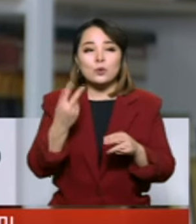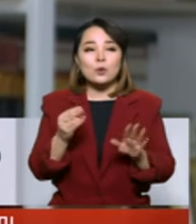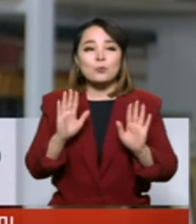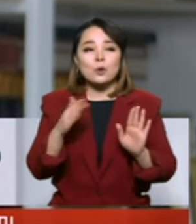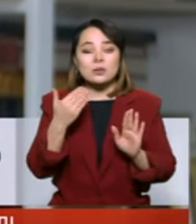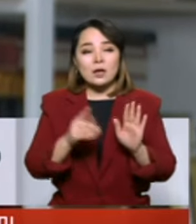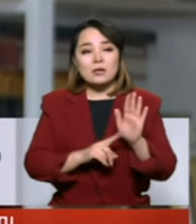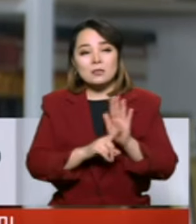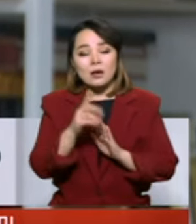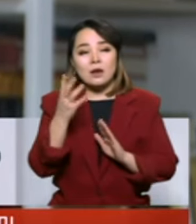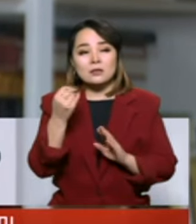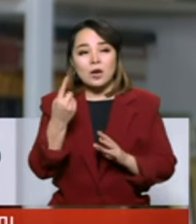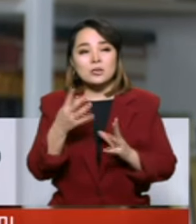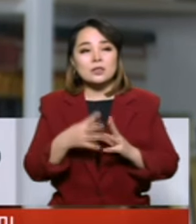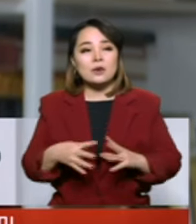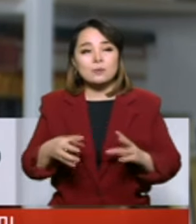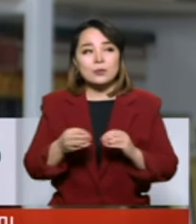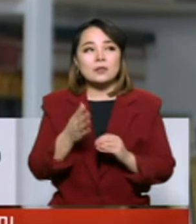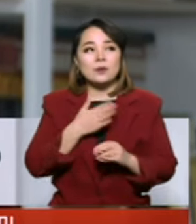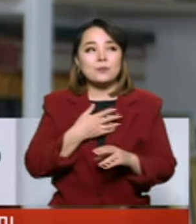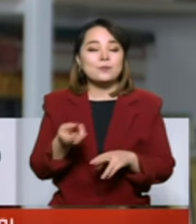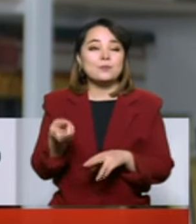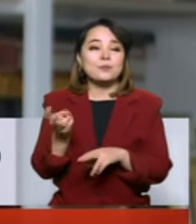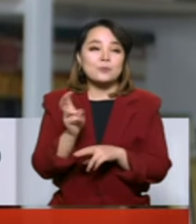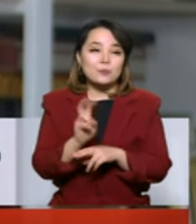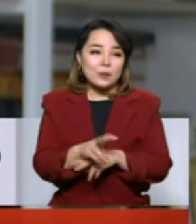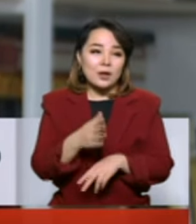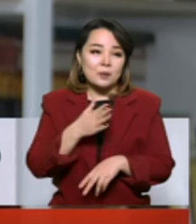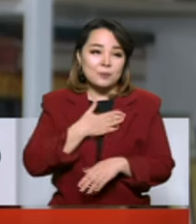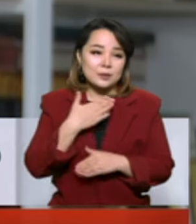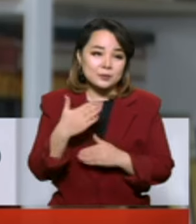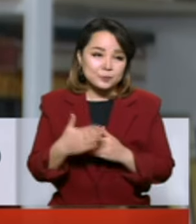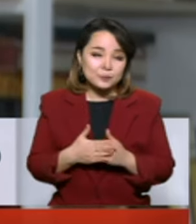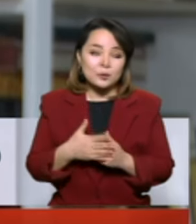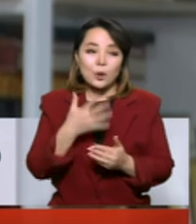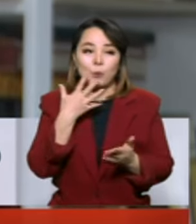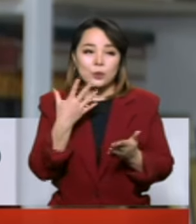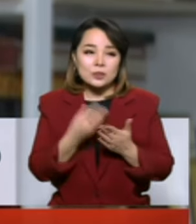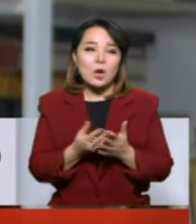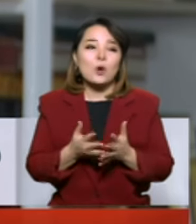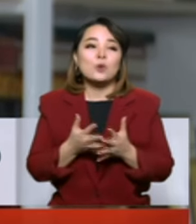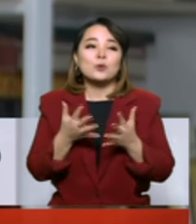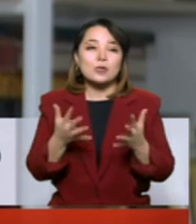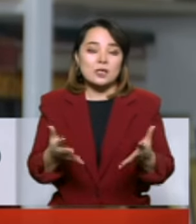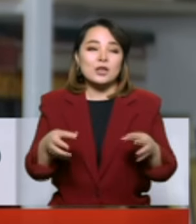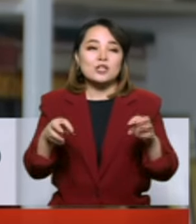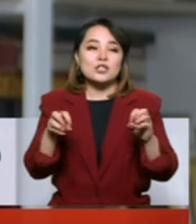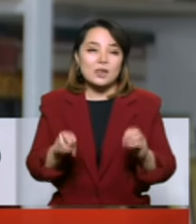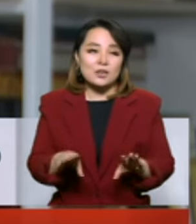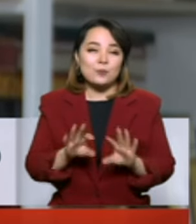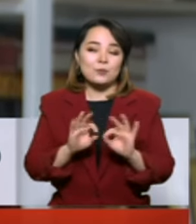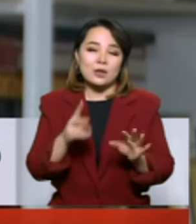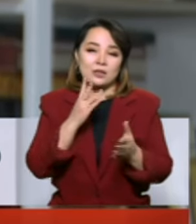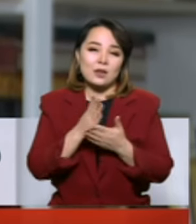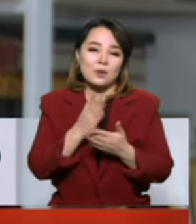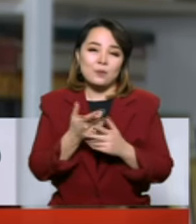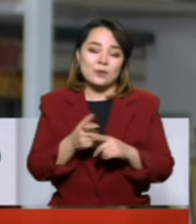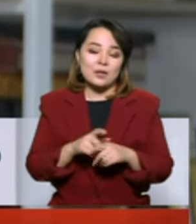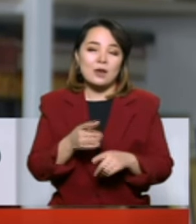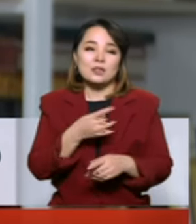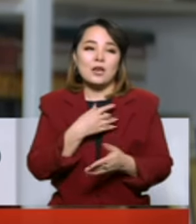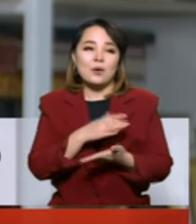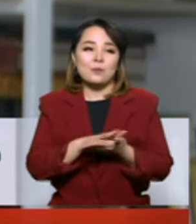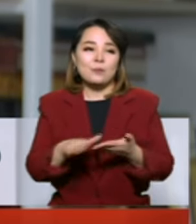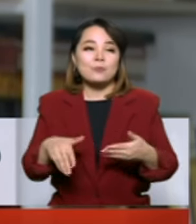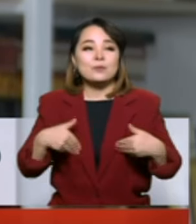ғана тағы да бір жұп менің алдыма келіп, сол өздерінің үлкен шешімдері туралы айтып, мен әрине ақпаттамды